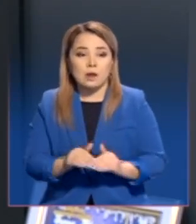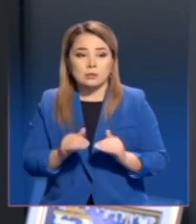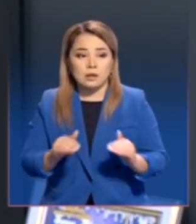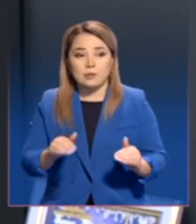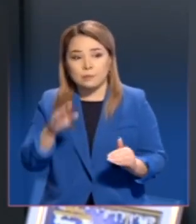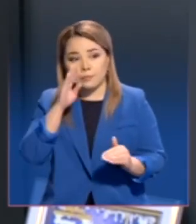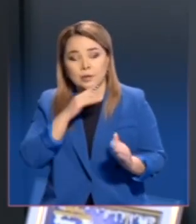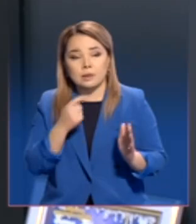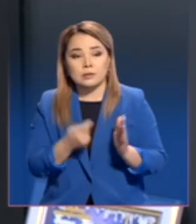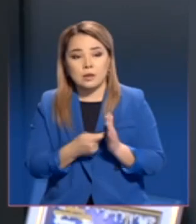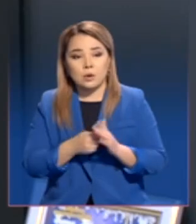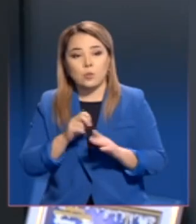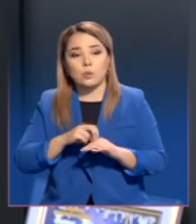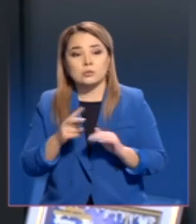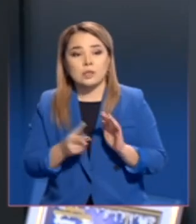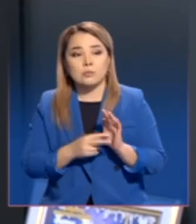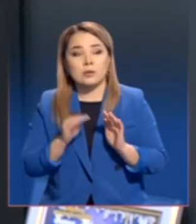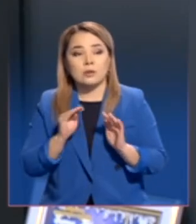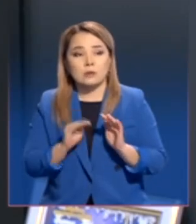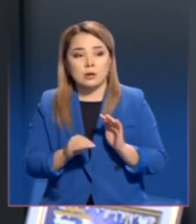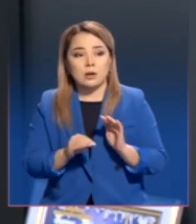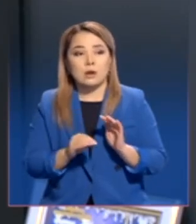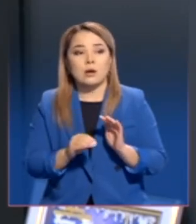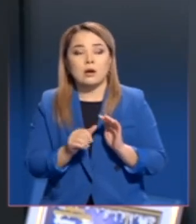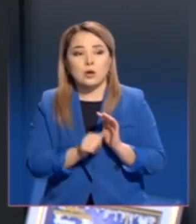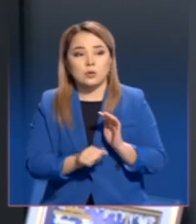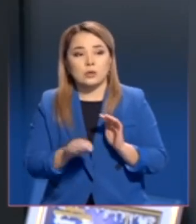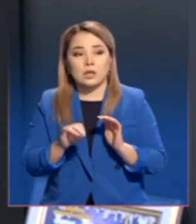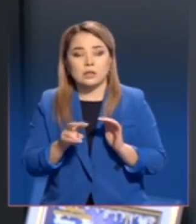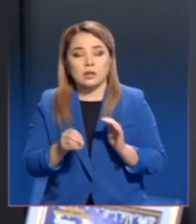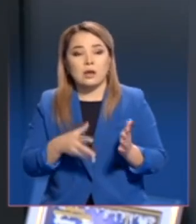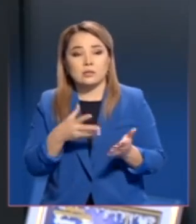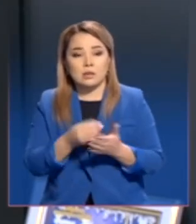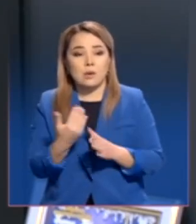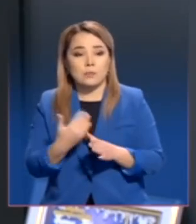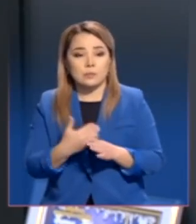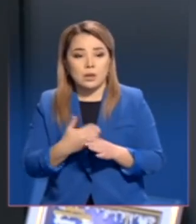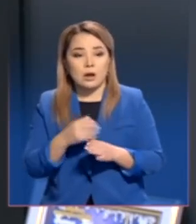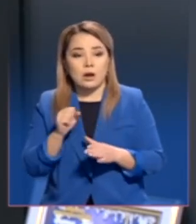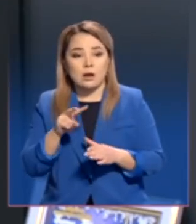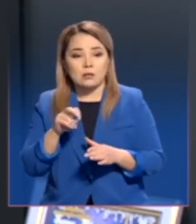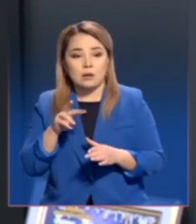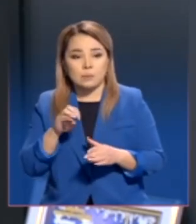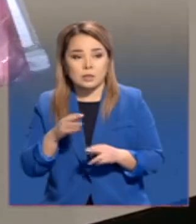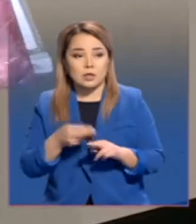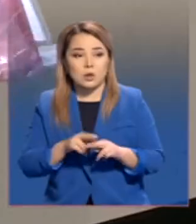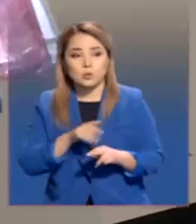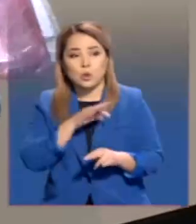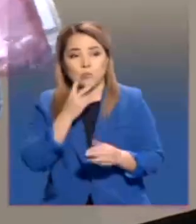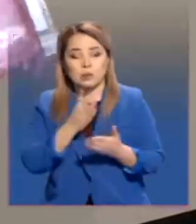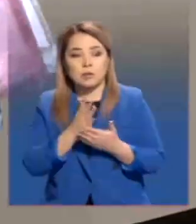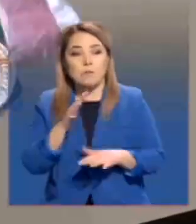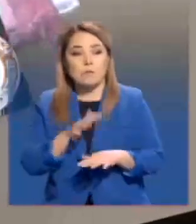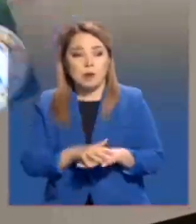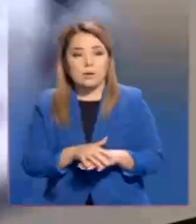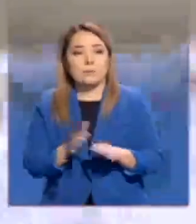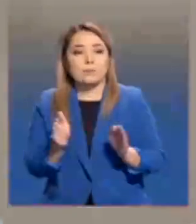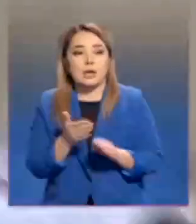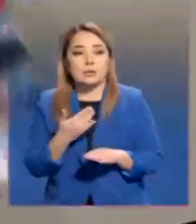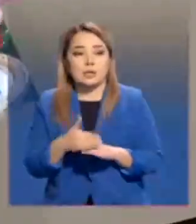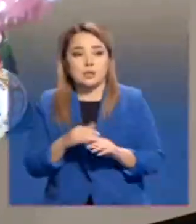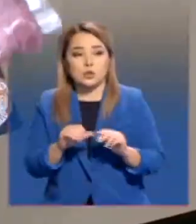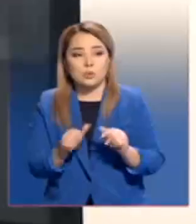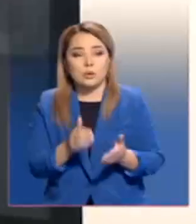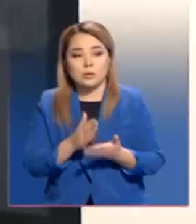балаларымның әкесінен берілетін 17 600 теңге алиментті. Сол менің балаларыма көп екен. Банк пен микронесие